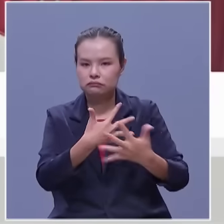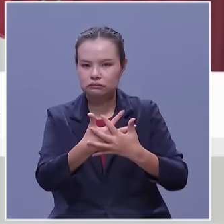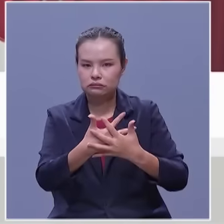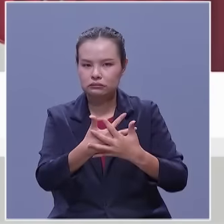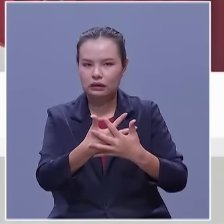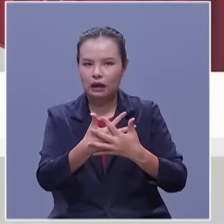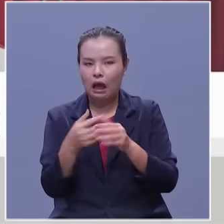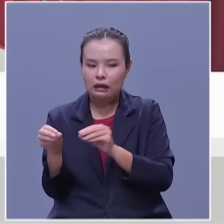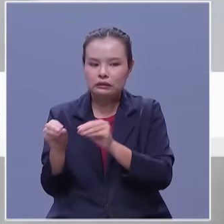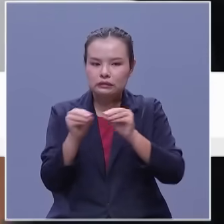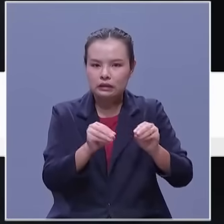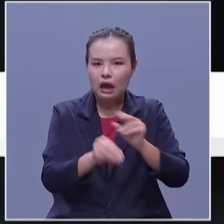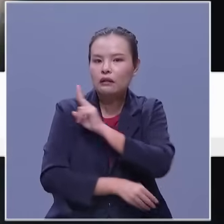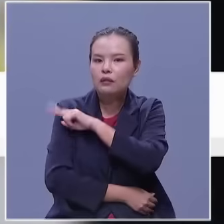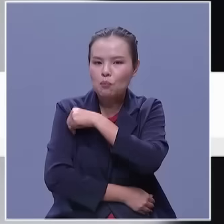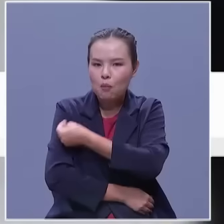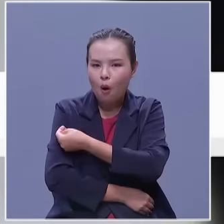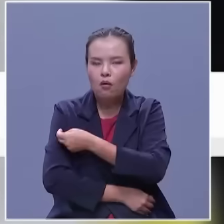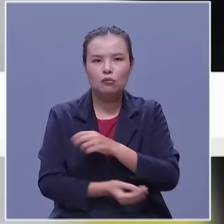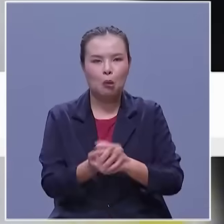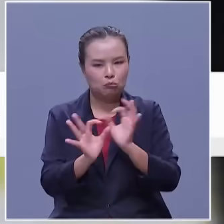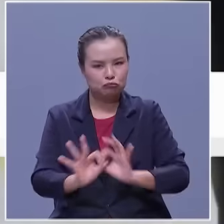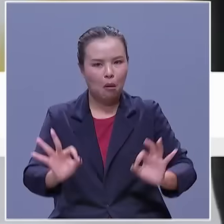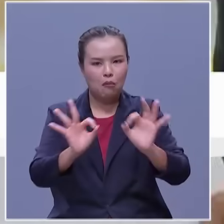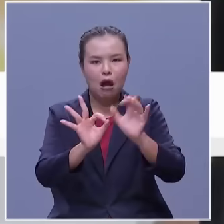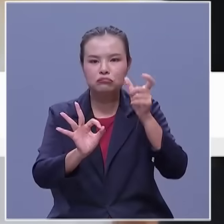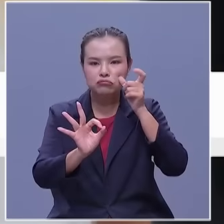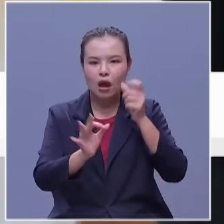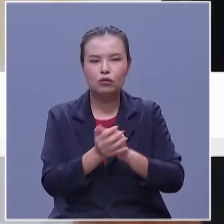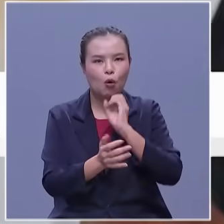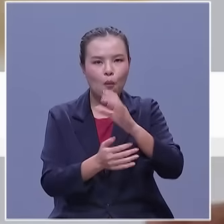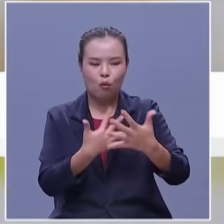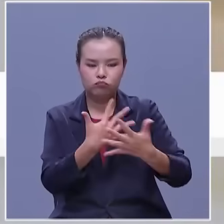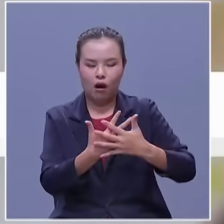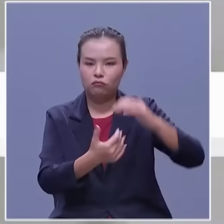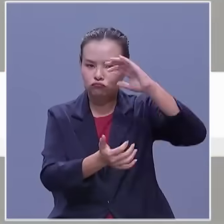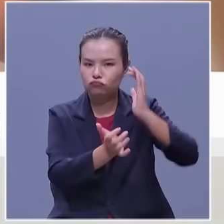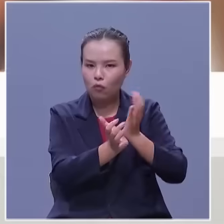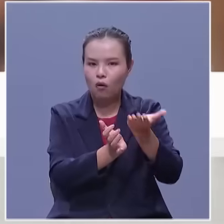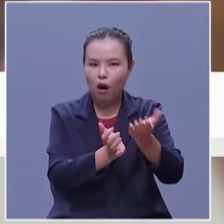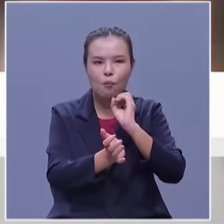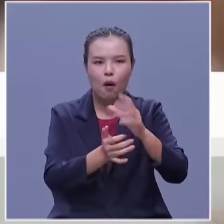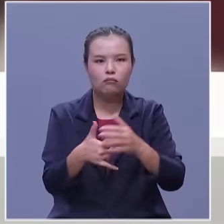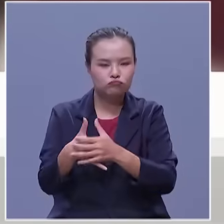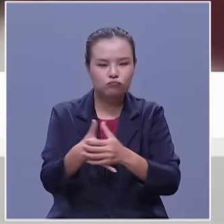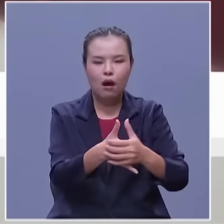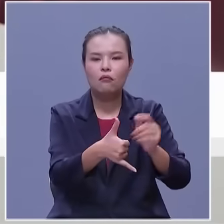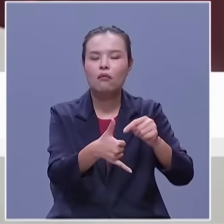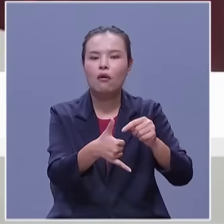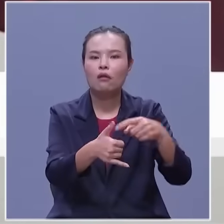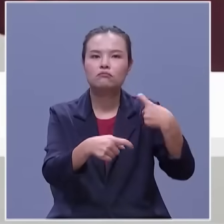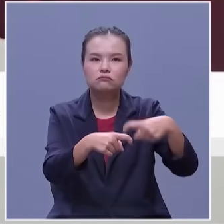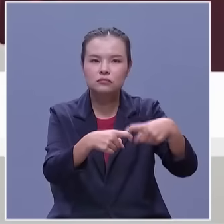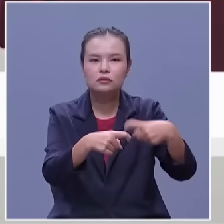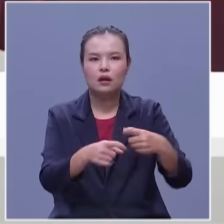ได้รับการเลื่อนนัดจากคุณหมอเนี่ยมันต้องเป็นเรื่องใหญ่นะใช่ต้องมีการแจ้งไปที่เรือนจำเพราะการจะพานักโทษออกมาทุกครั้งมันโอ๊